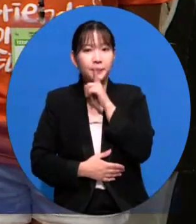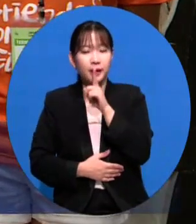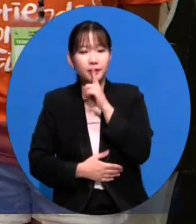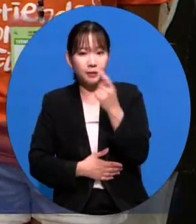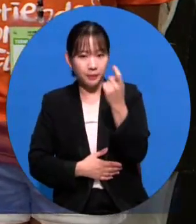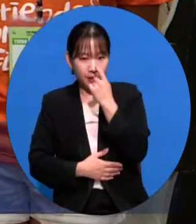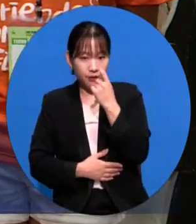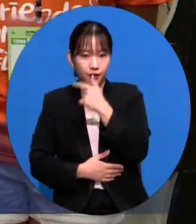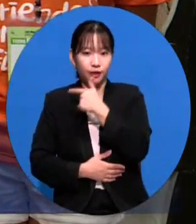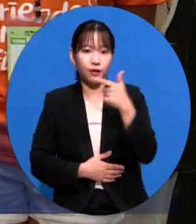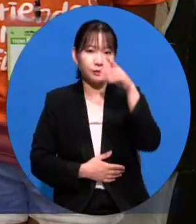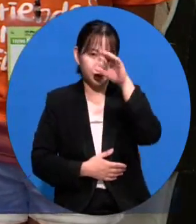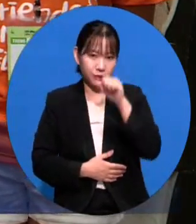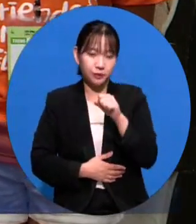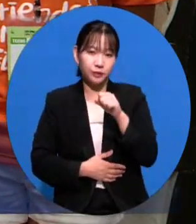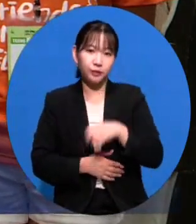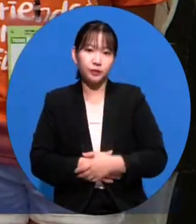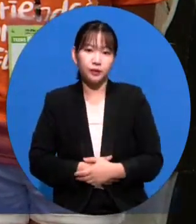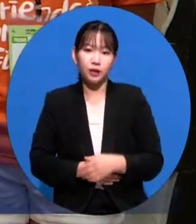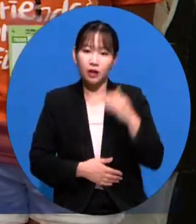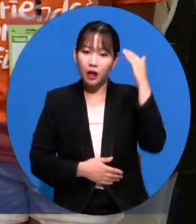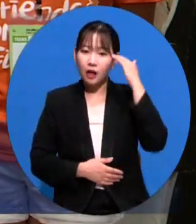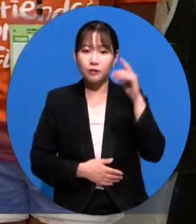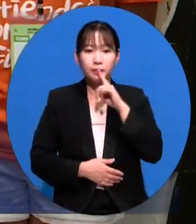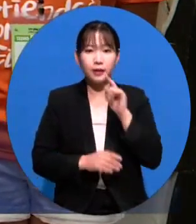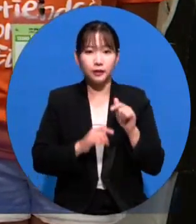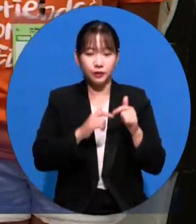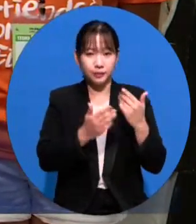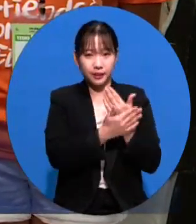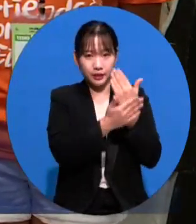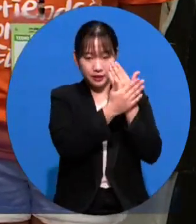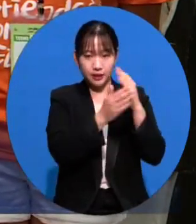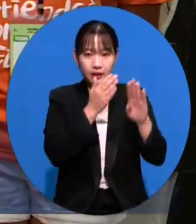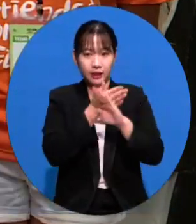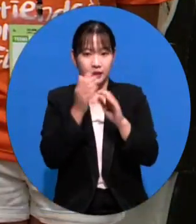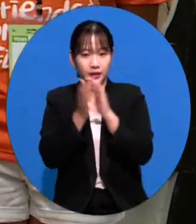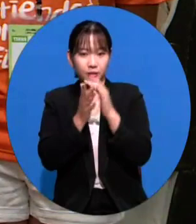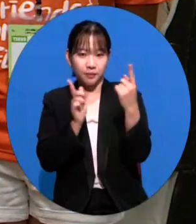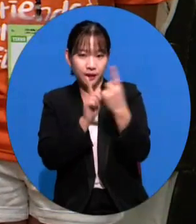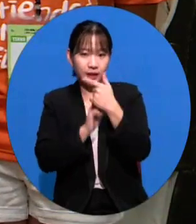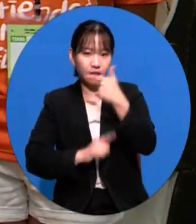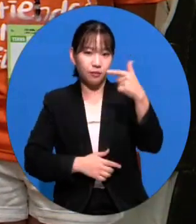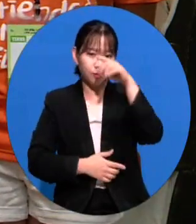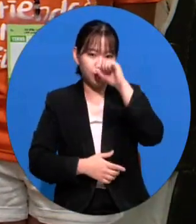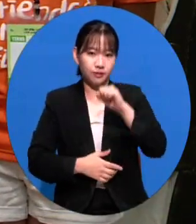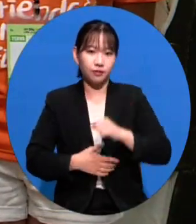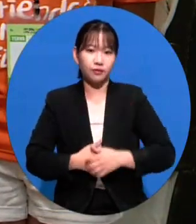배우고 그러니까 너무 좋고 이렇게 한국어도 늘고 이렇게 다른 친구들 만나니까 너무 좋습니다.